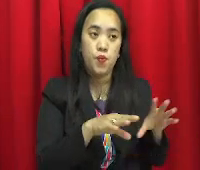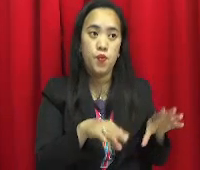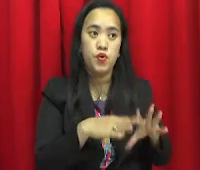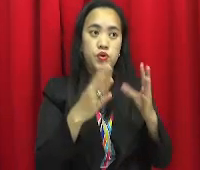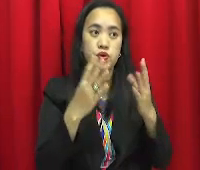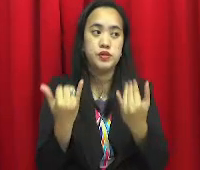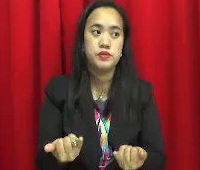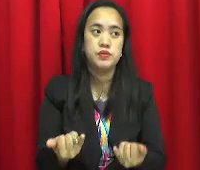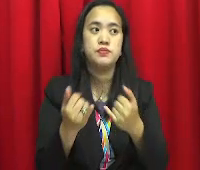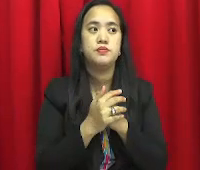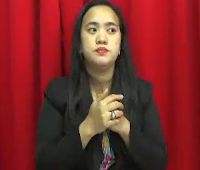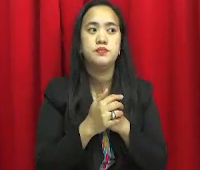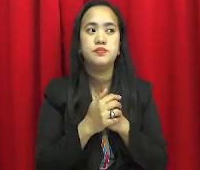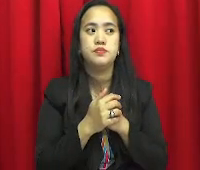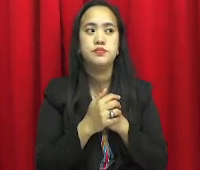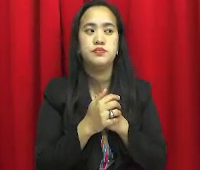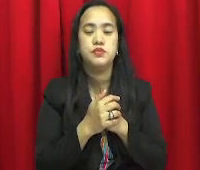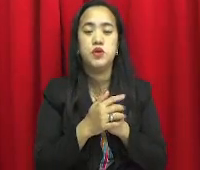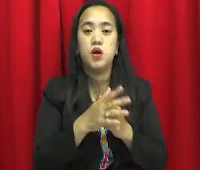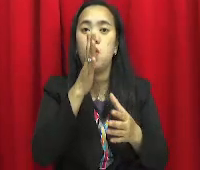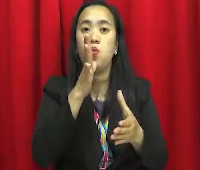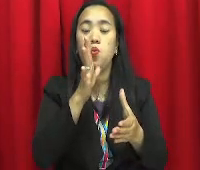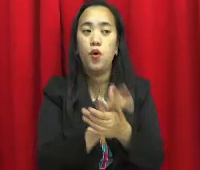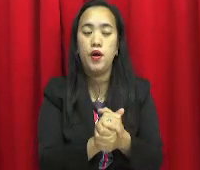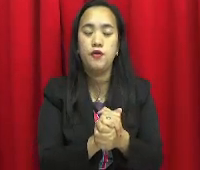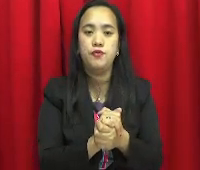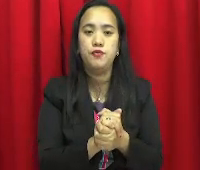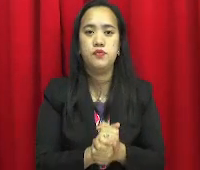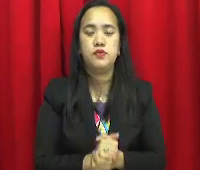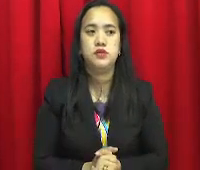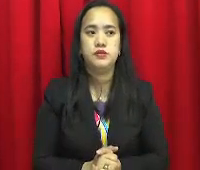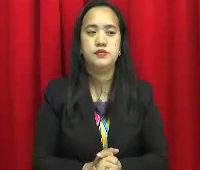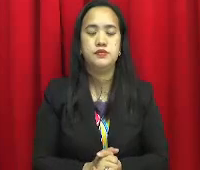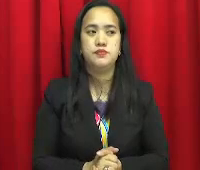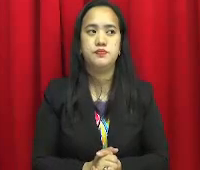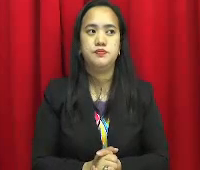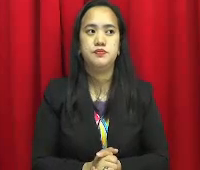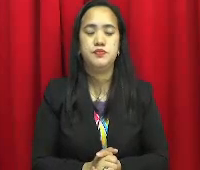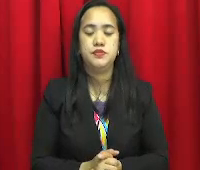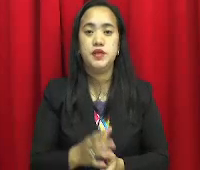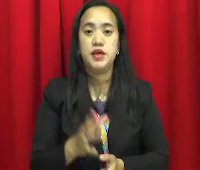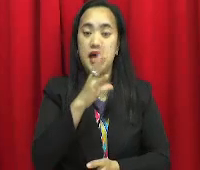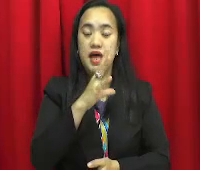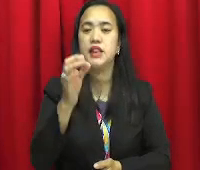Nanay ha? Nanay. Wife. Alright? Wife